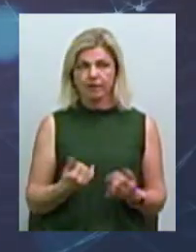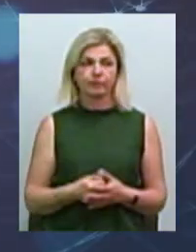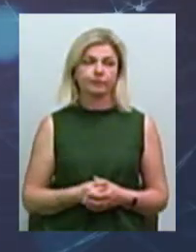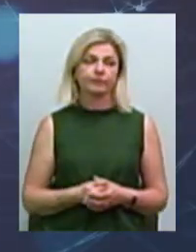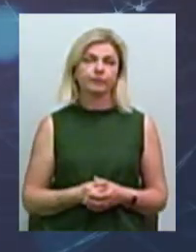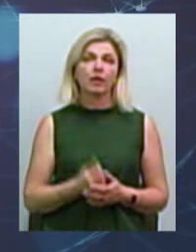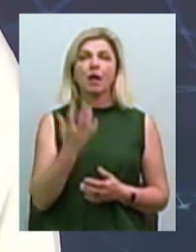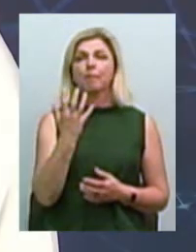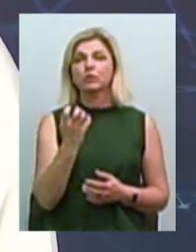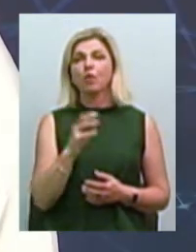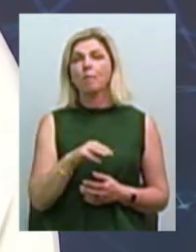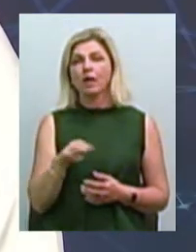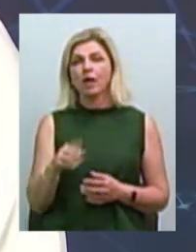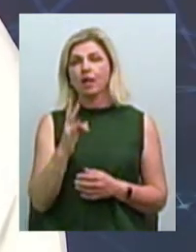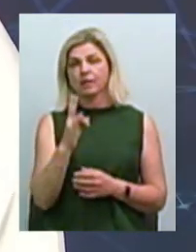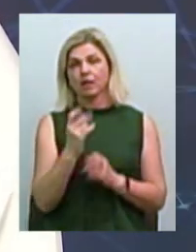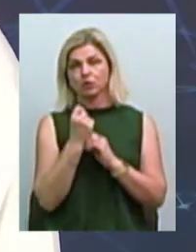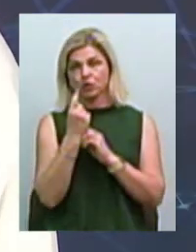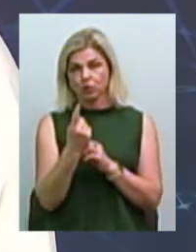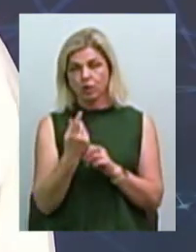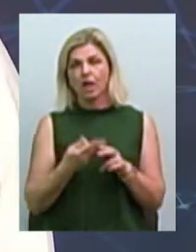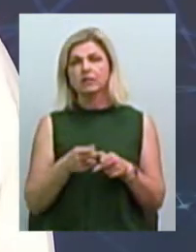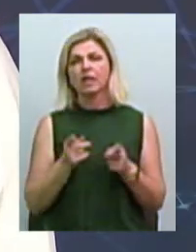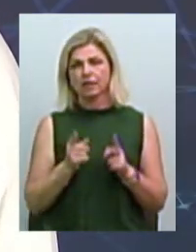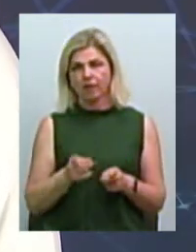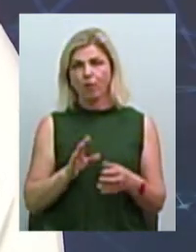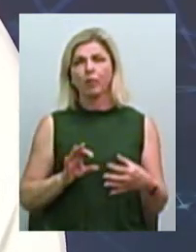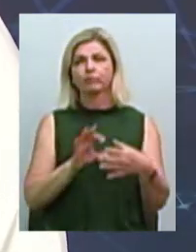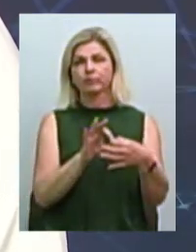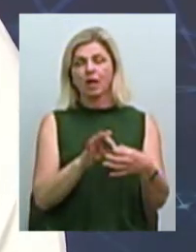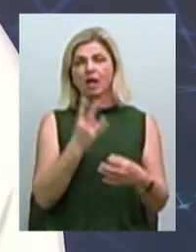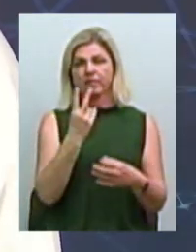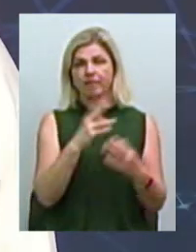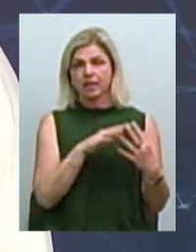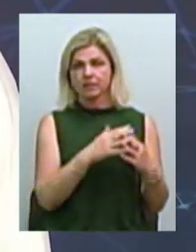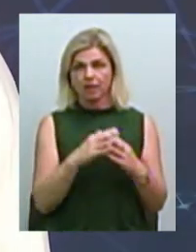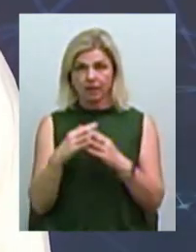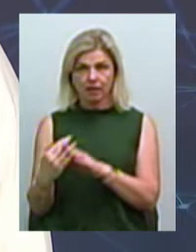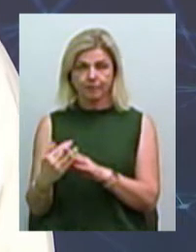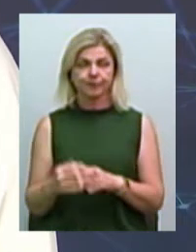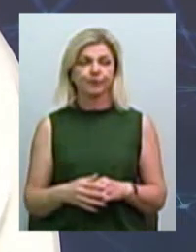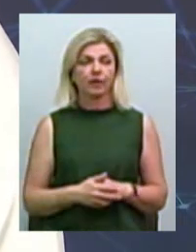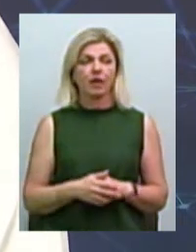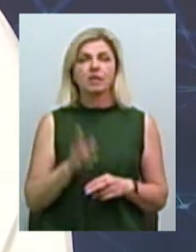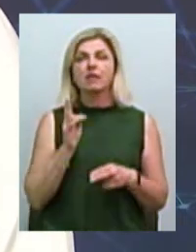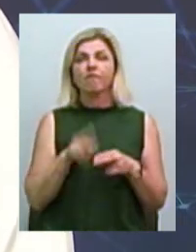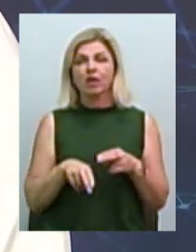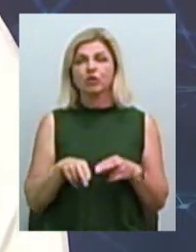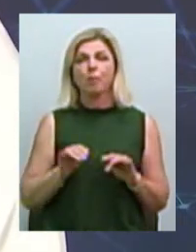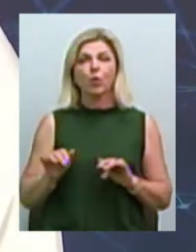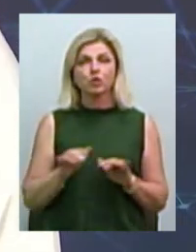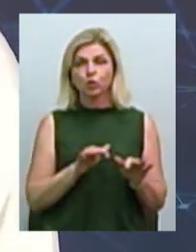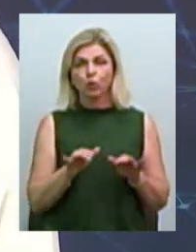500 мільйонів Н-14. Це дійсно буде з'єднано Васіяцьке, Водяна-Лорина. Ми завершили